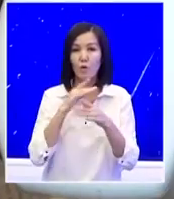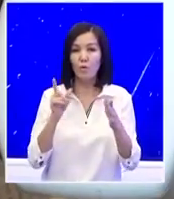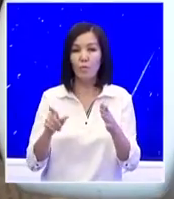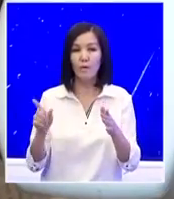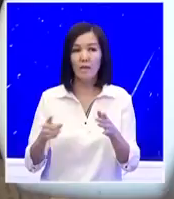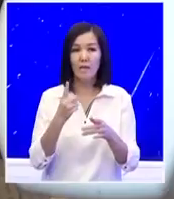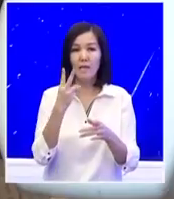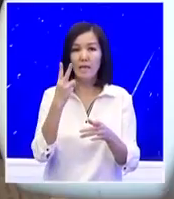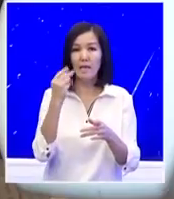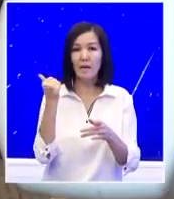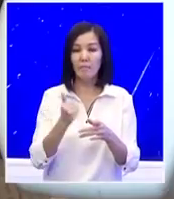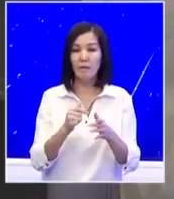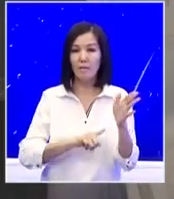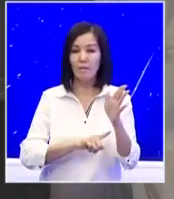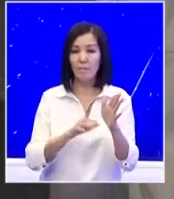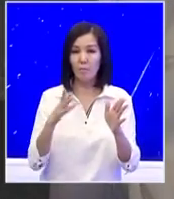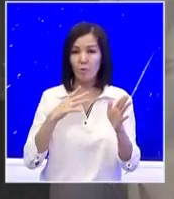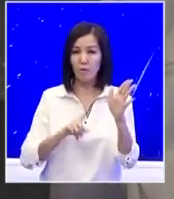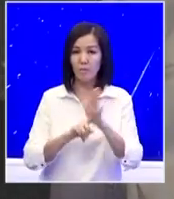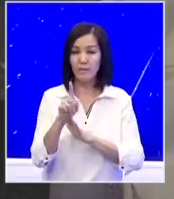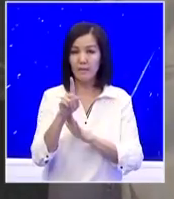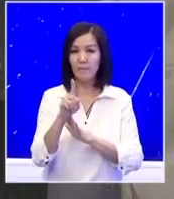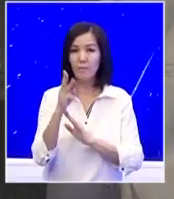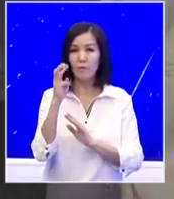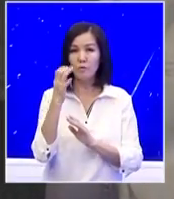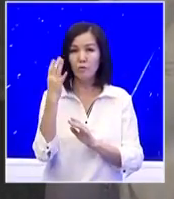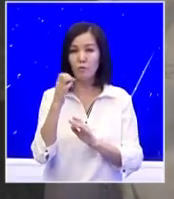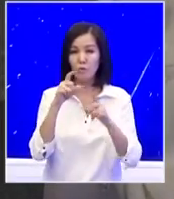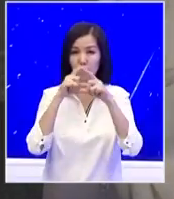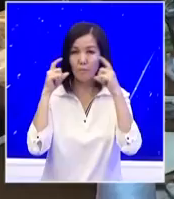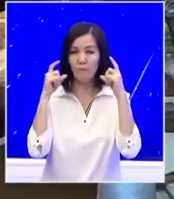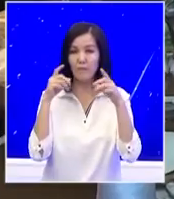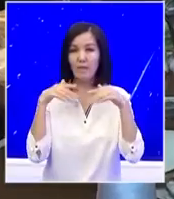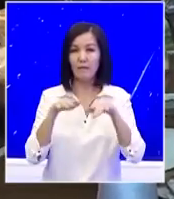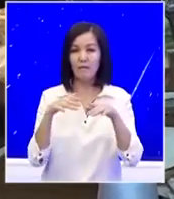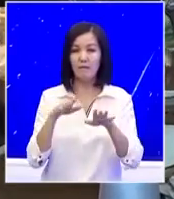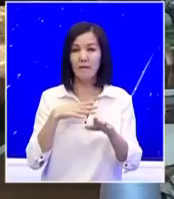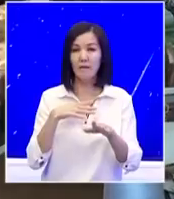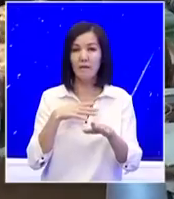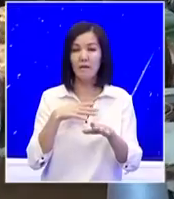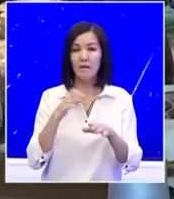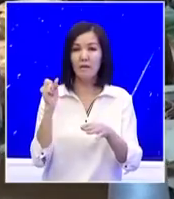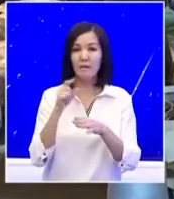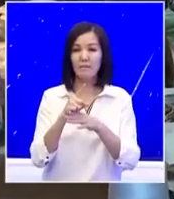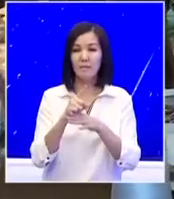болды бастағанымызда. 300-400 маска бетперде тіктік. Бір